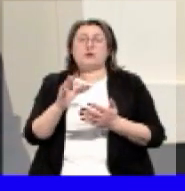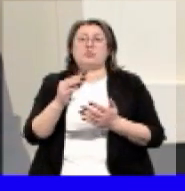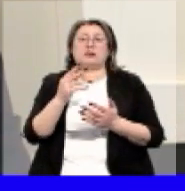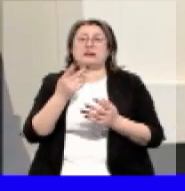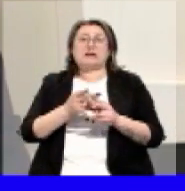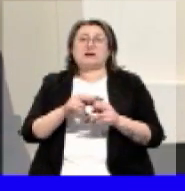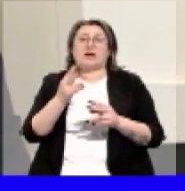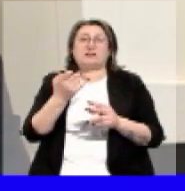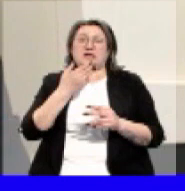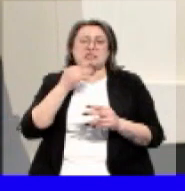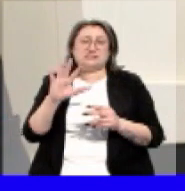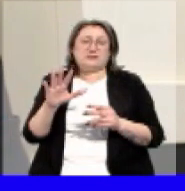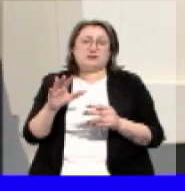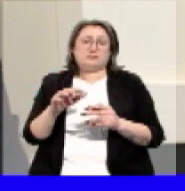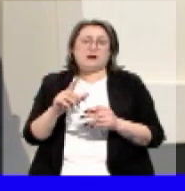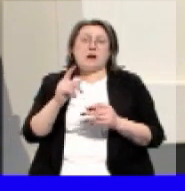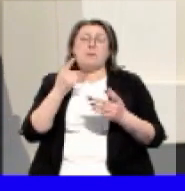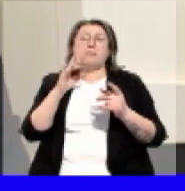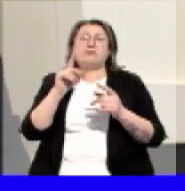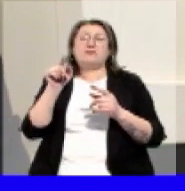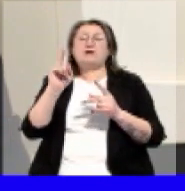именно по отношению и